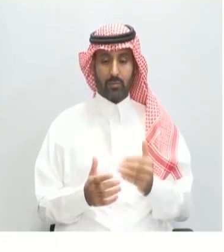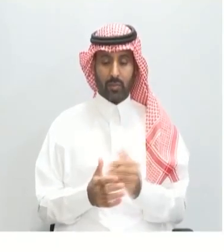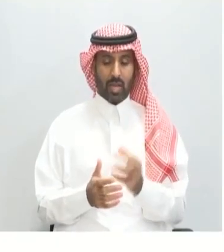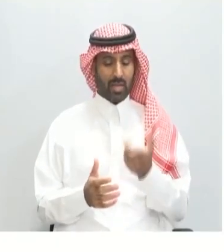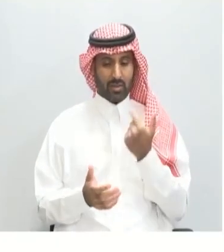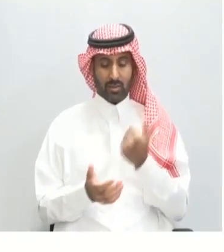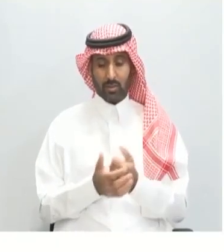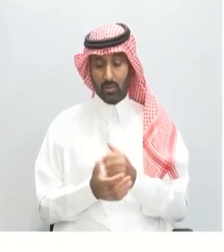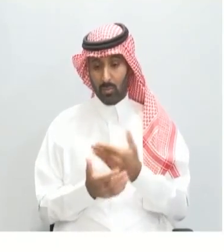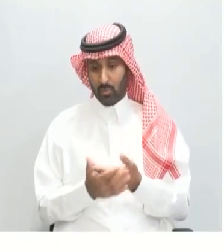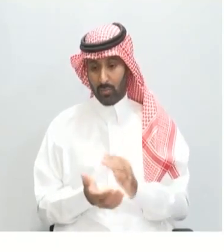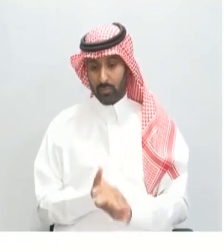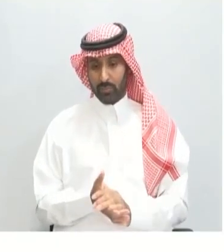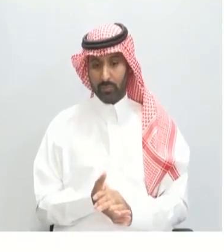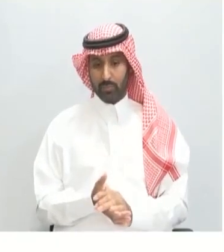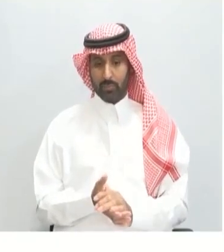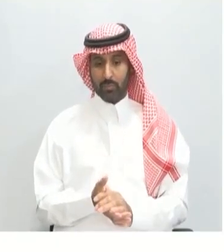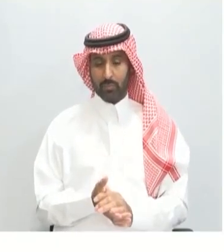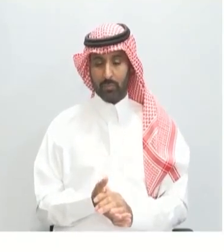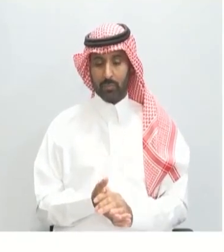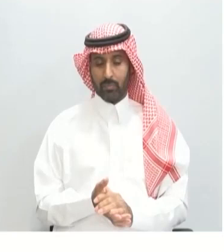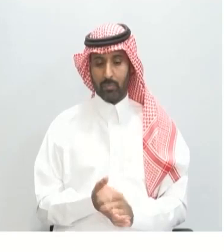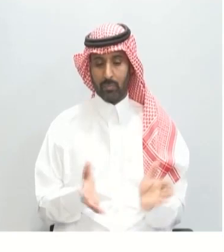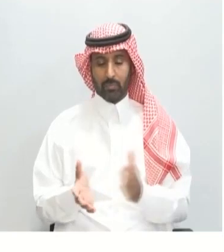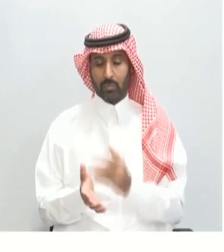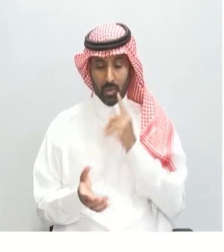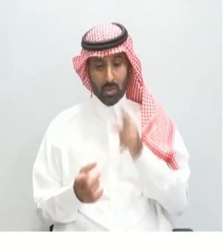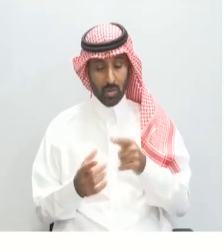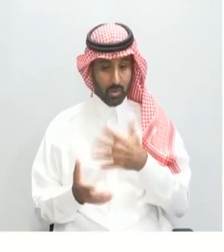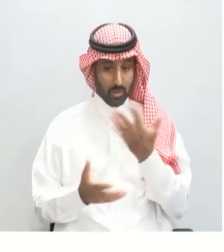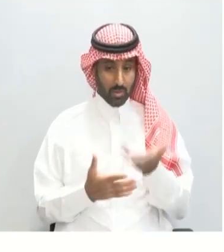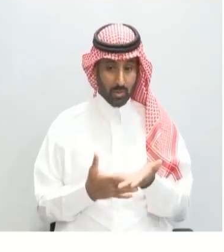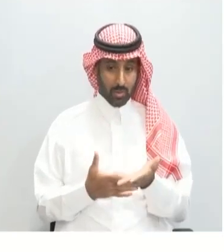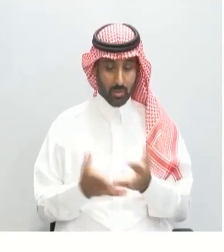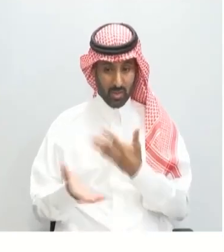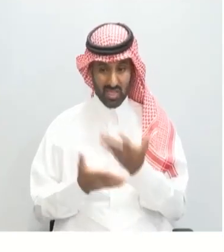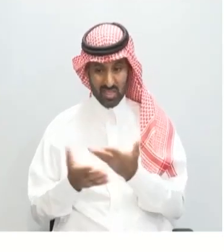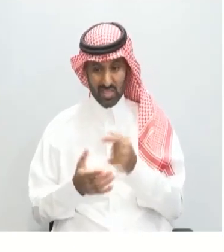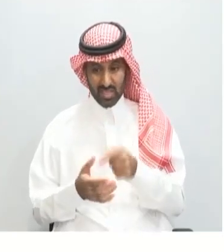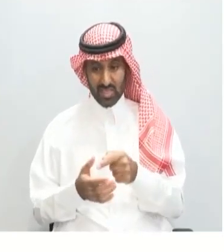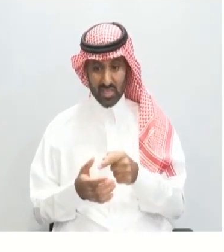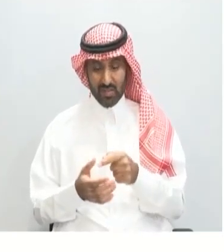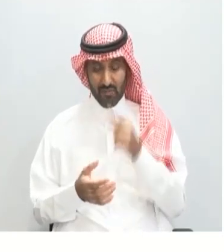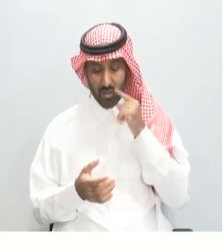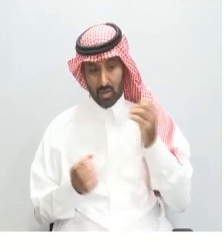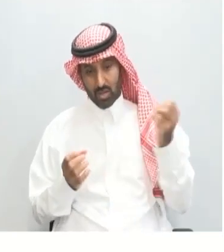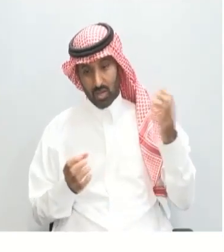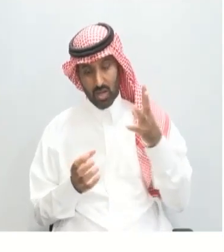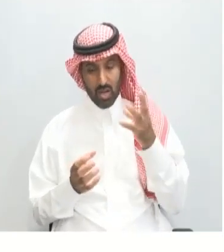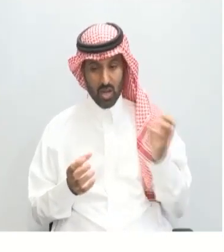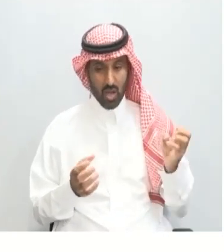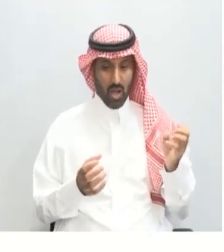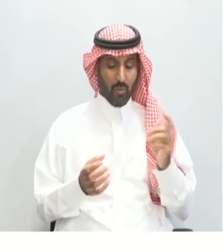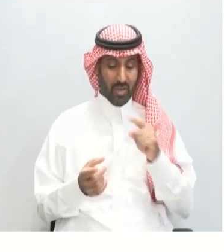الخسائر البشريه واذا حدث ايضا هذا الزلزال في الليل او في